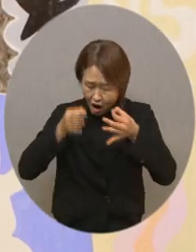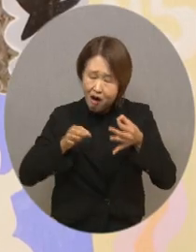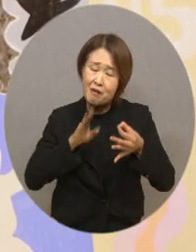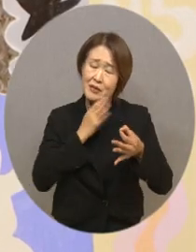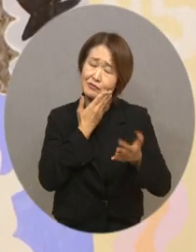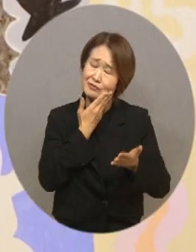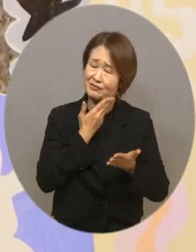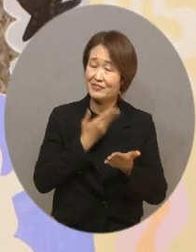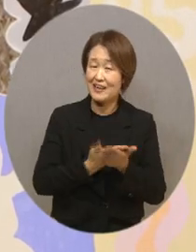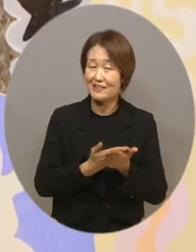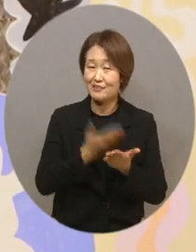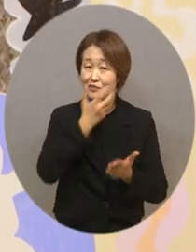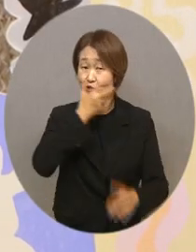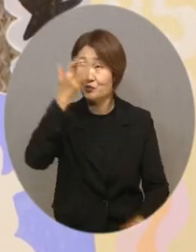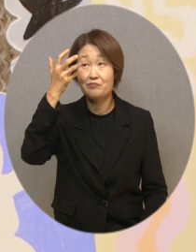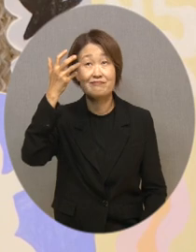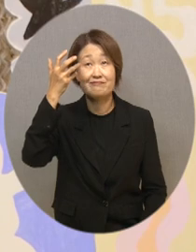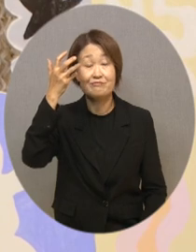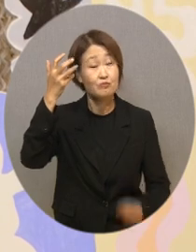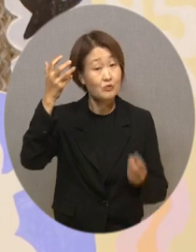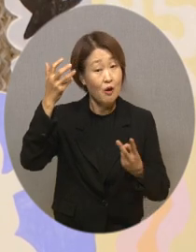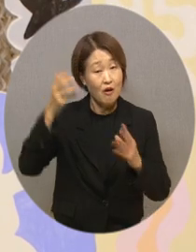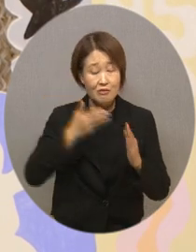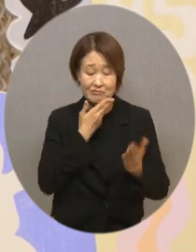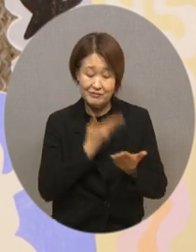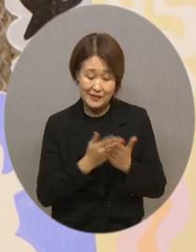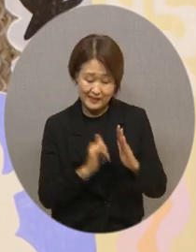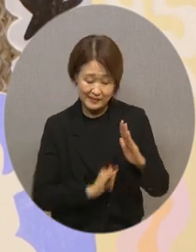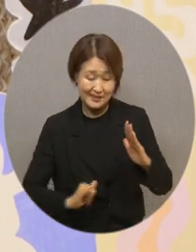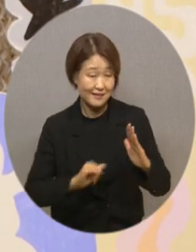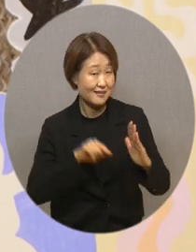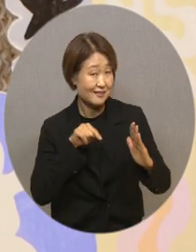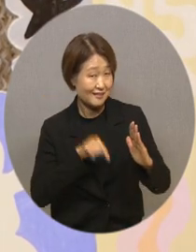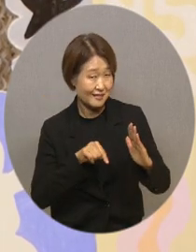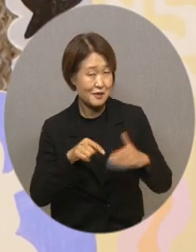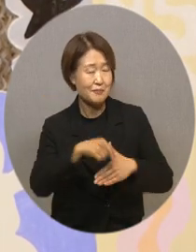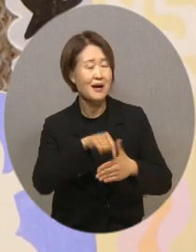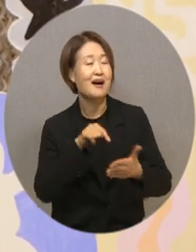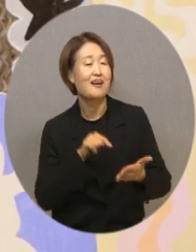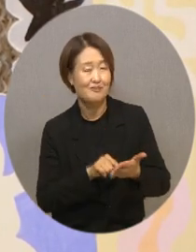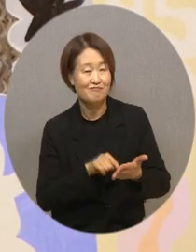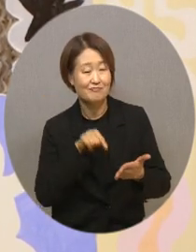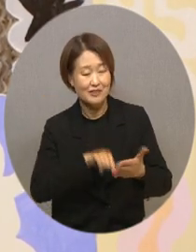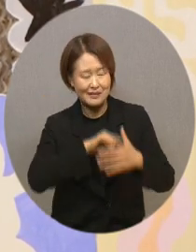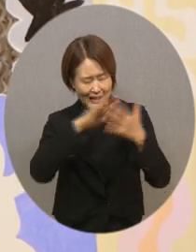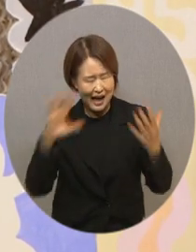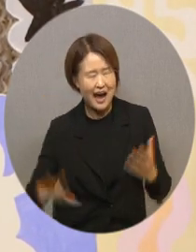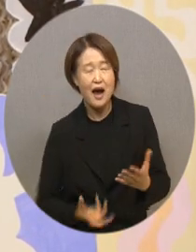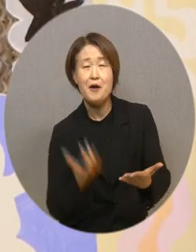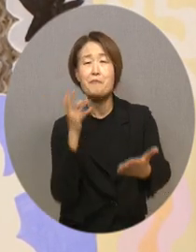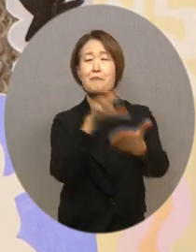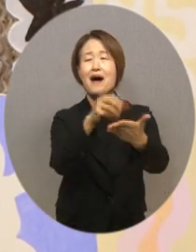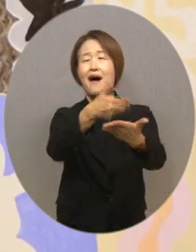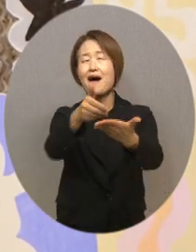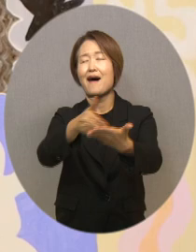매우 중요한 꿈, 그리고 소중한 가족에 대한 마음을 작품에 담아내고